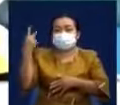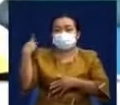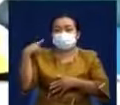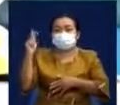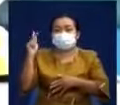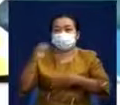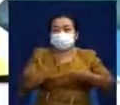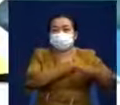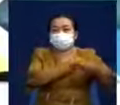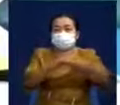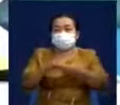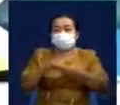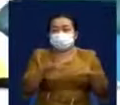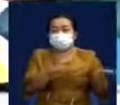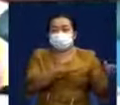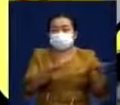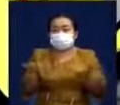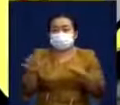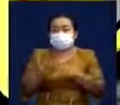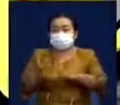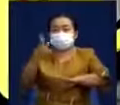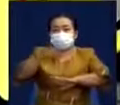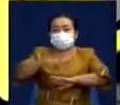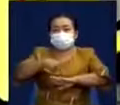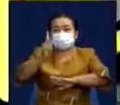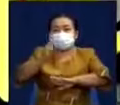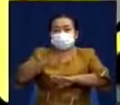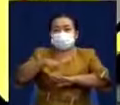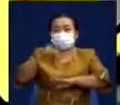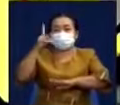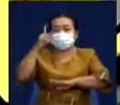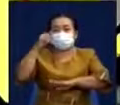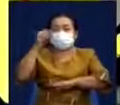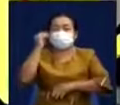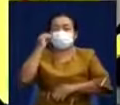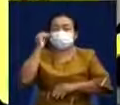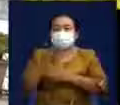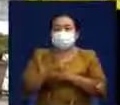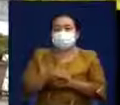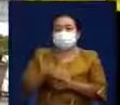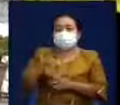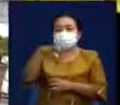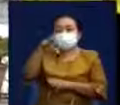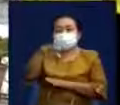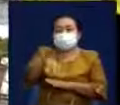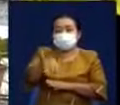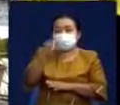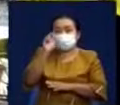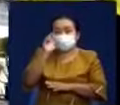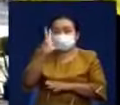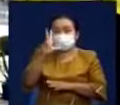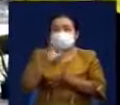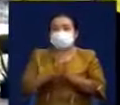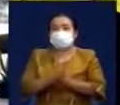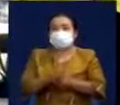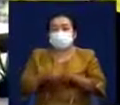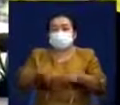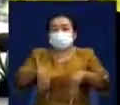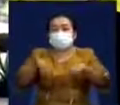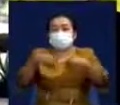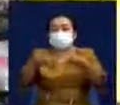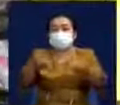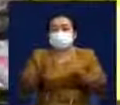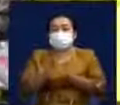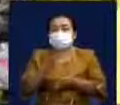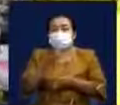ารณีอินกว่างประธานสมาคมแม่บ้านทหารบกสาขากองทัพน้อยที่3ได้นำหน้ากากอนามัยพร้อมข้าวกล่อง